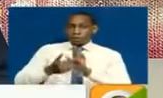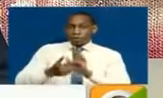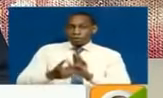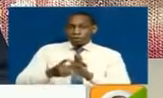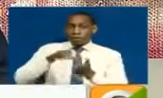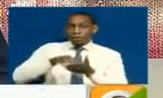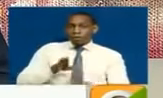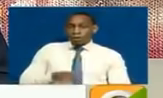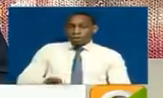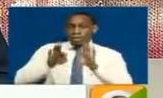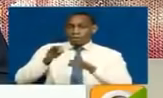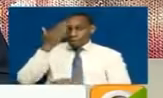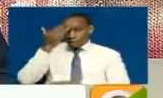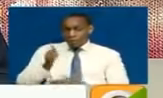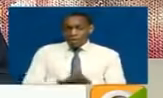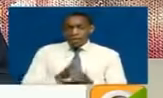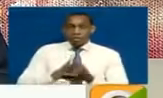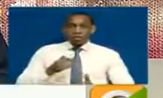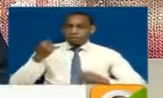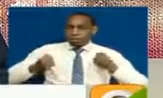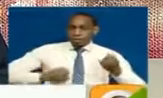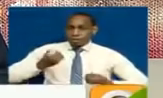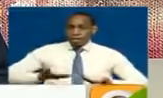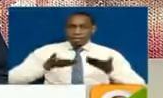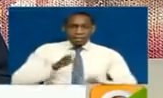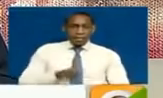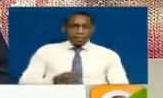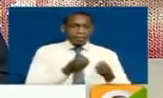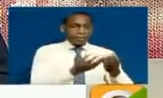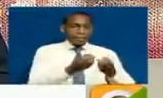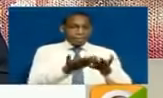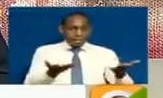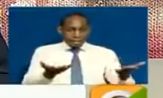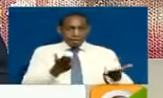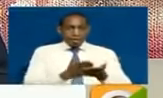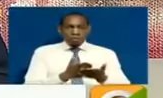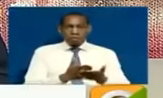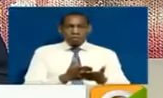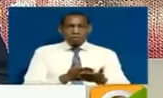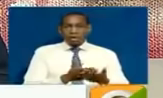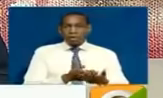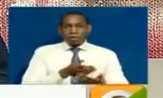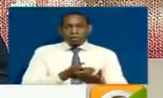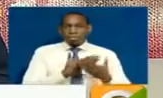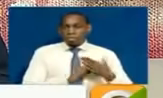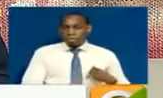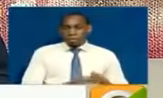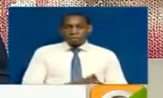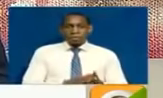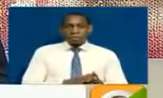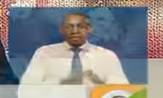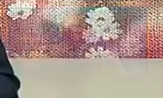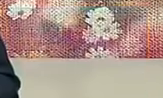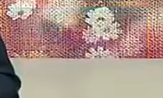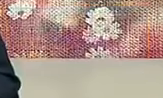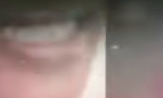la mwanamke bomba kutokana na tabasamu alilowapa kina mama ambao wengi walikuwa wamekata tamaa kufuatia hali ngumu ya